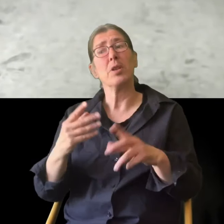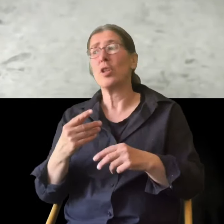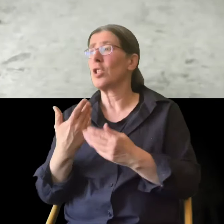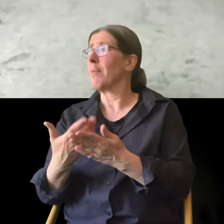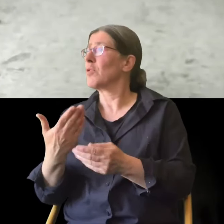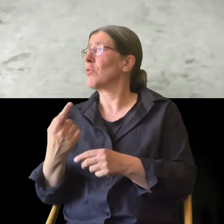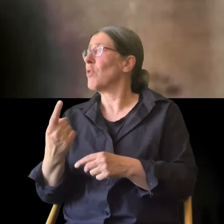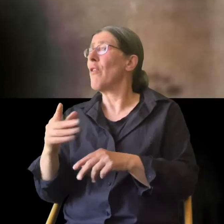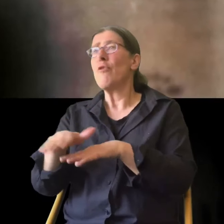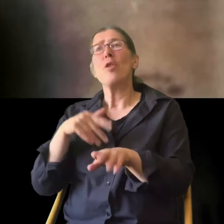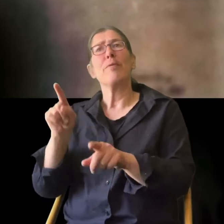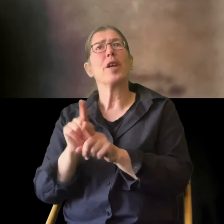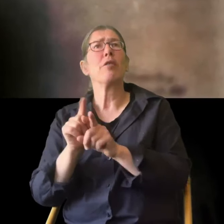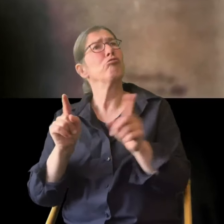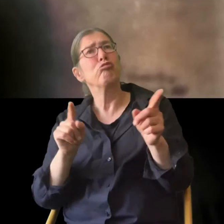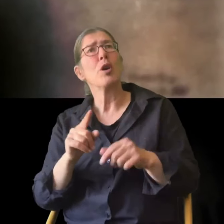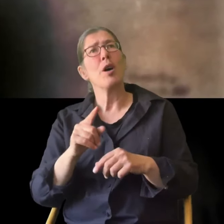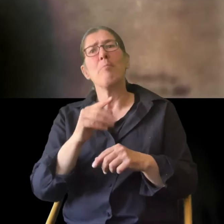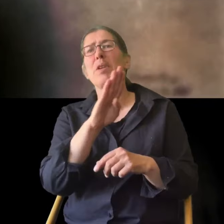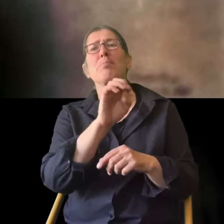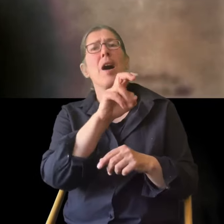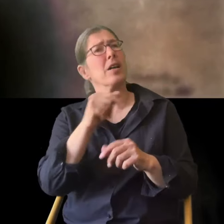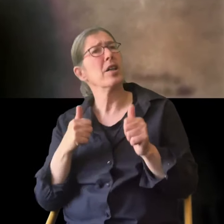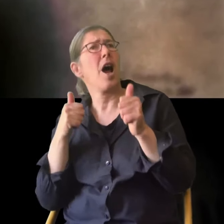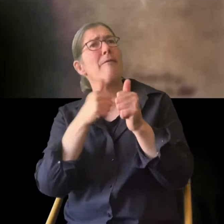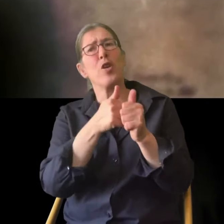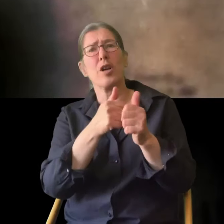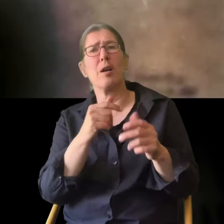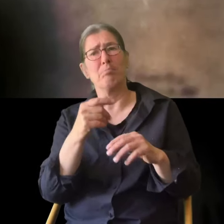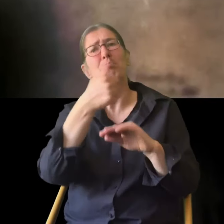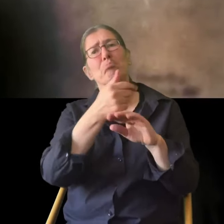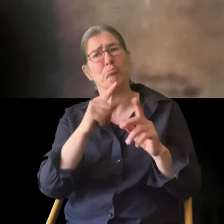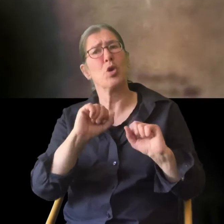Nachfolger der großen Gründer der deutschen Nation, so wie Bismarck.